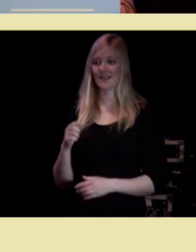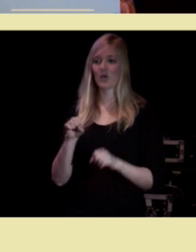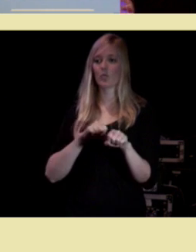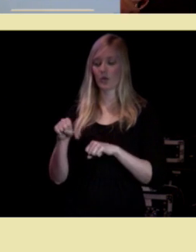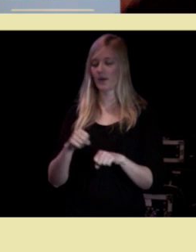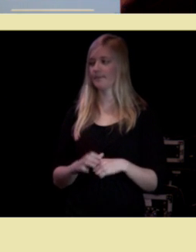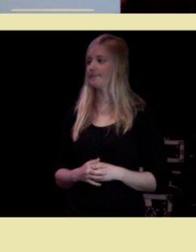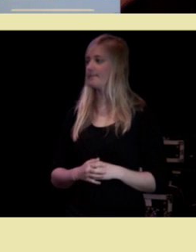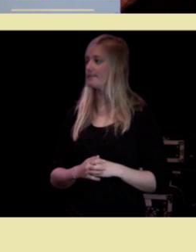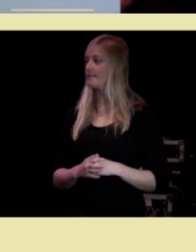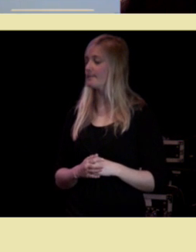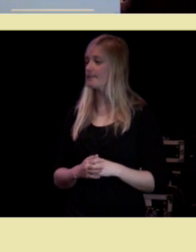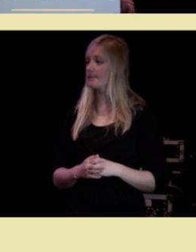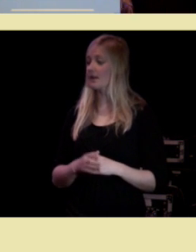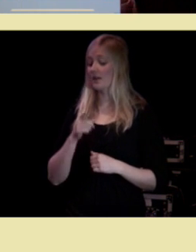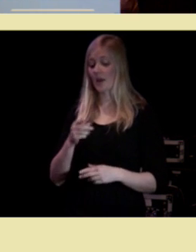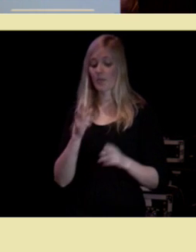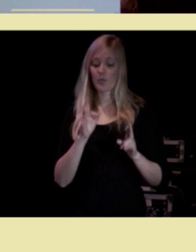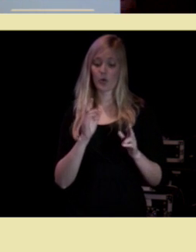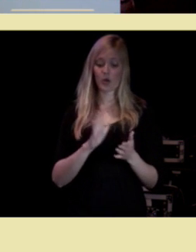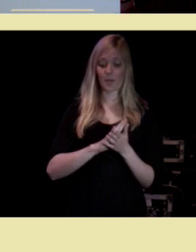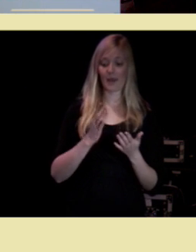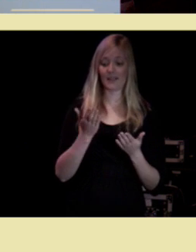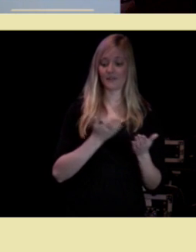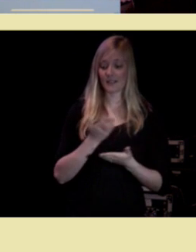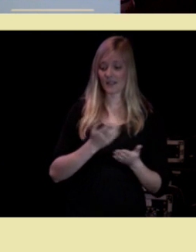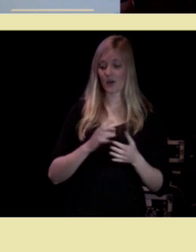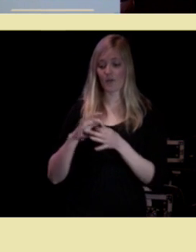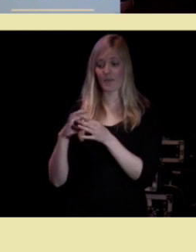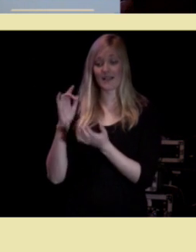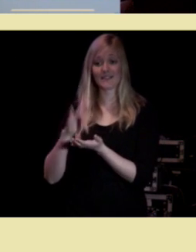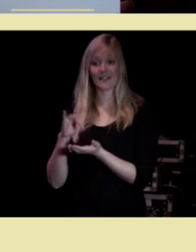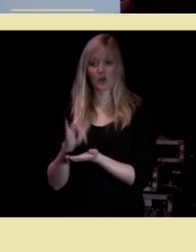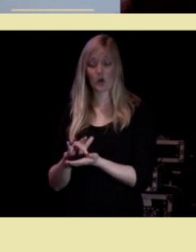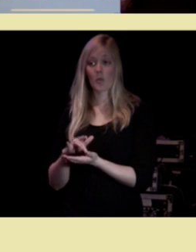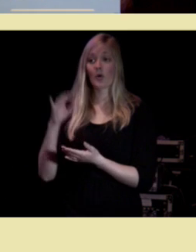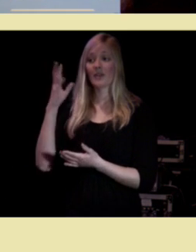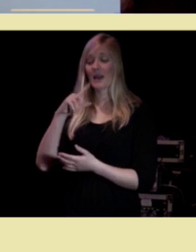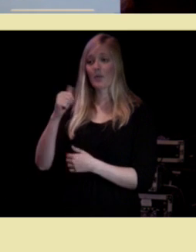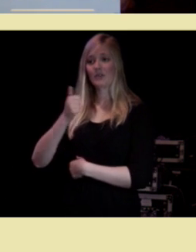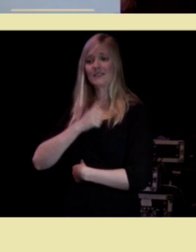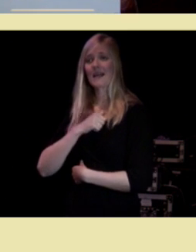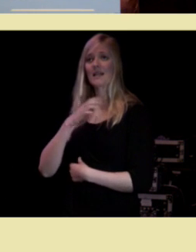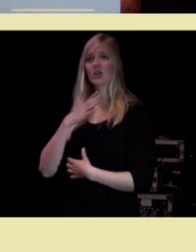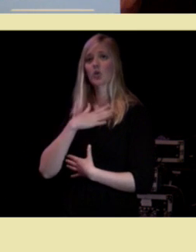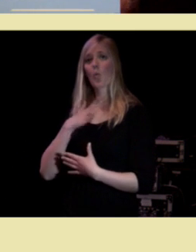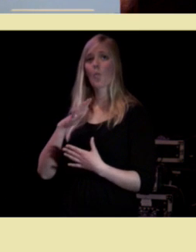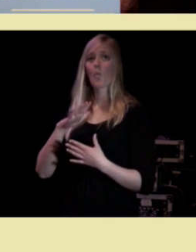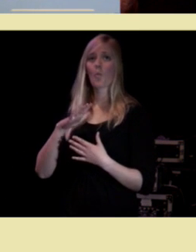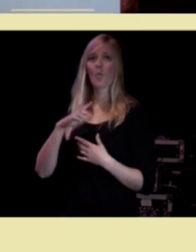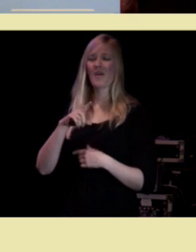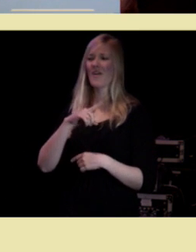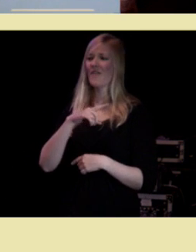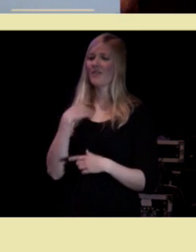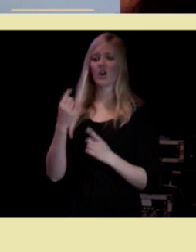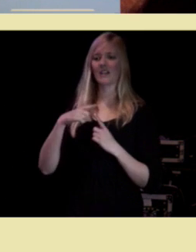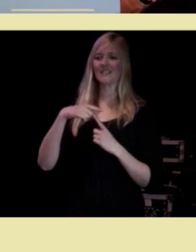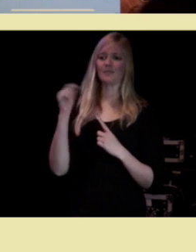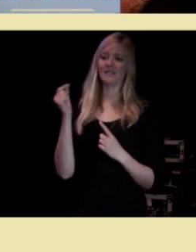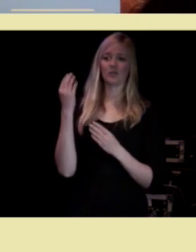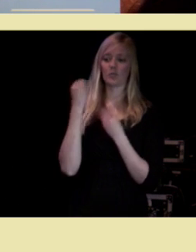Ja, så dette her med brukermedvirkning, det å få familien i sentrum og tenke på oss selv som, ja, det ikke vi som sitter med spisskompetansen,